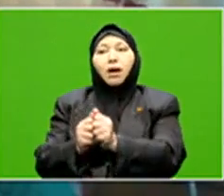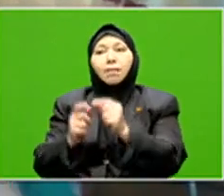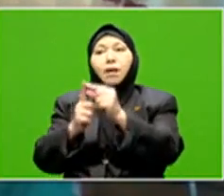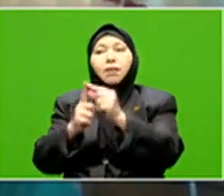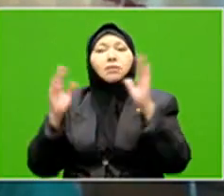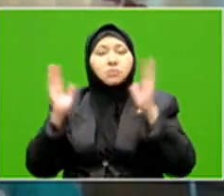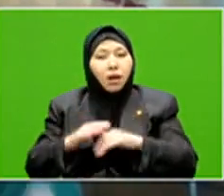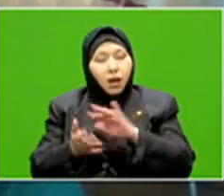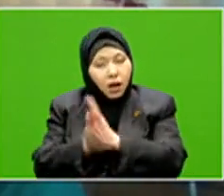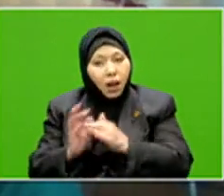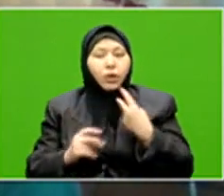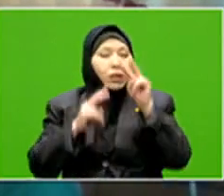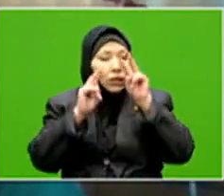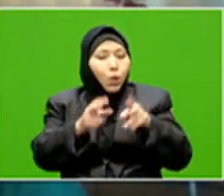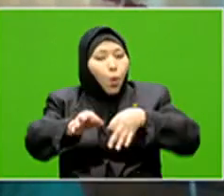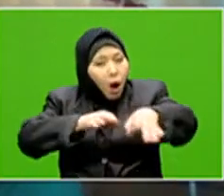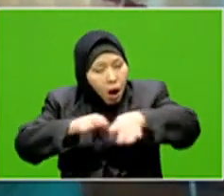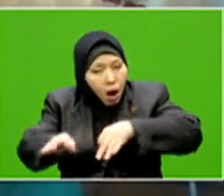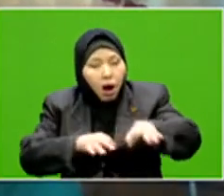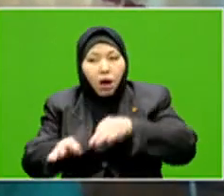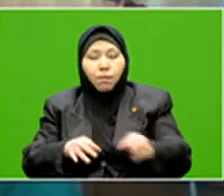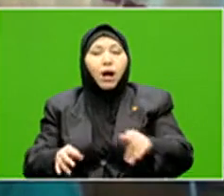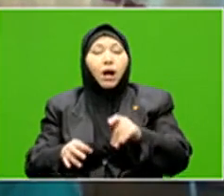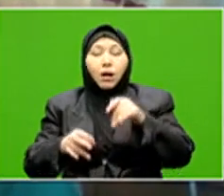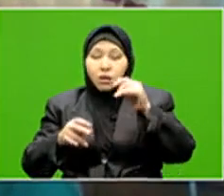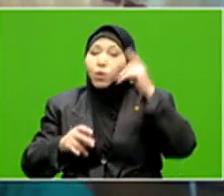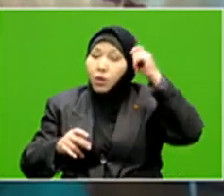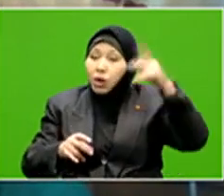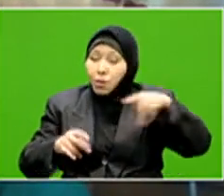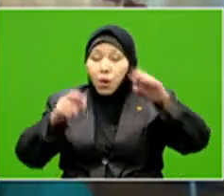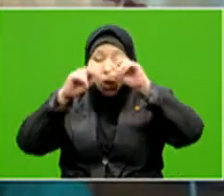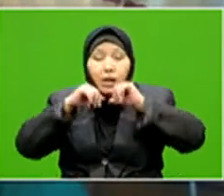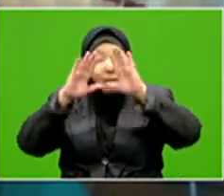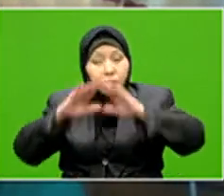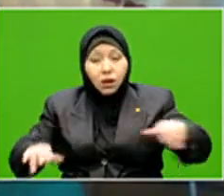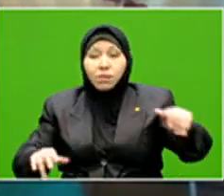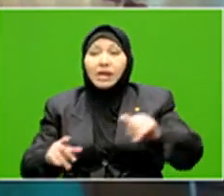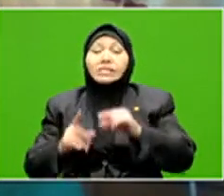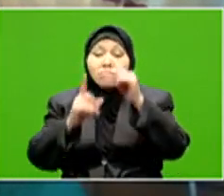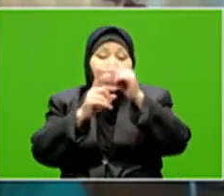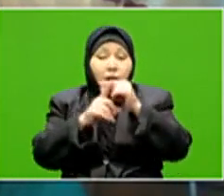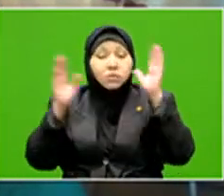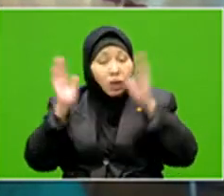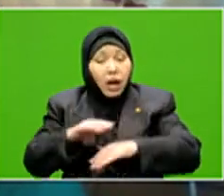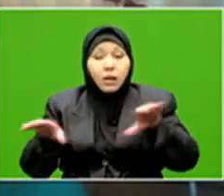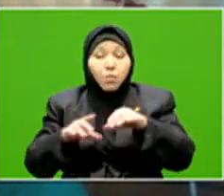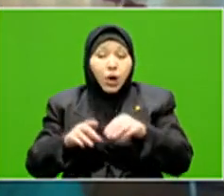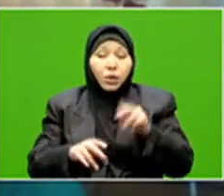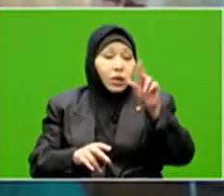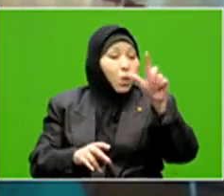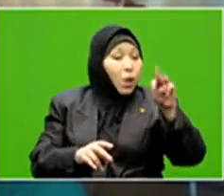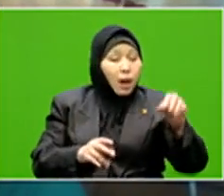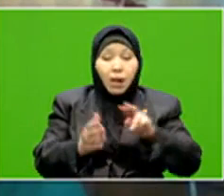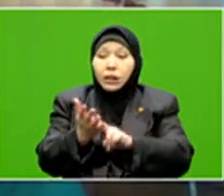Di mana kalau kita lihat dalam tafsirannya, tuan-tuan dan juga puan-puan yang dirahmati Allah, salat yang disebutkan di sini oleh para ulama